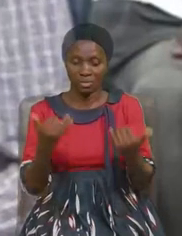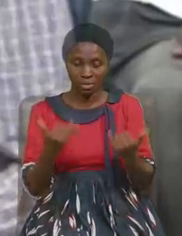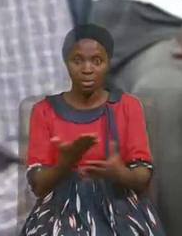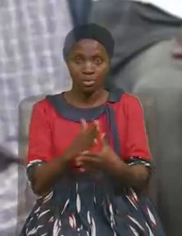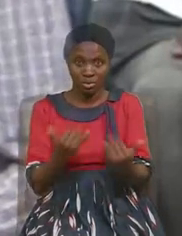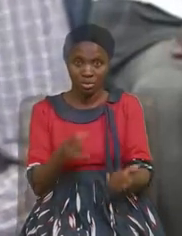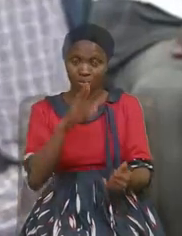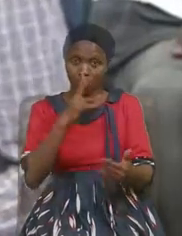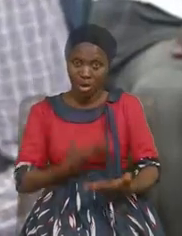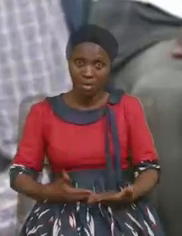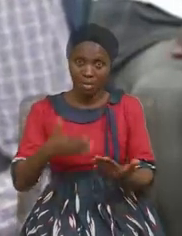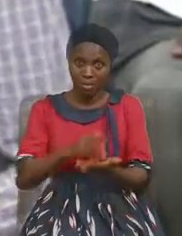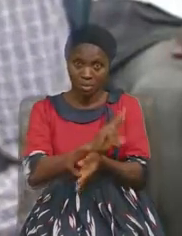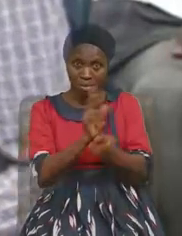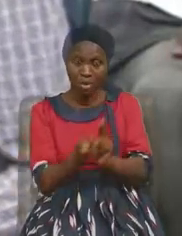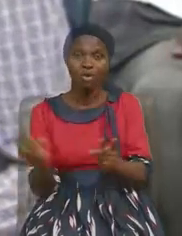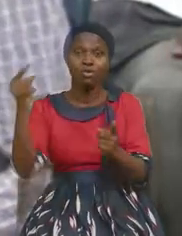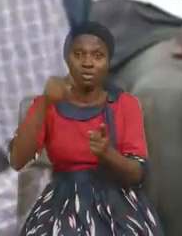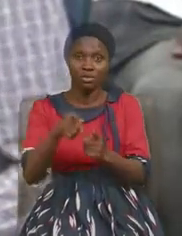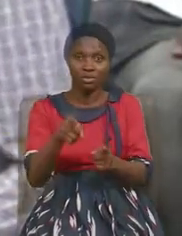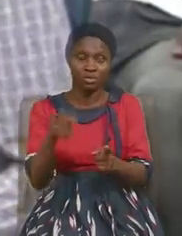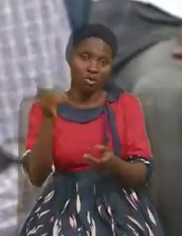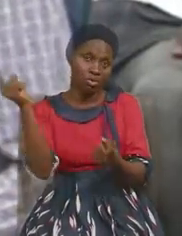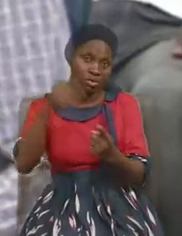jusqu'au moment où vous le verrez dans la gloire.